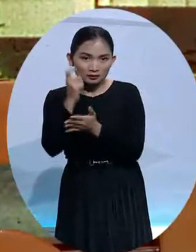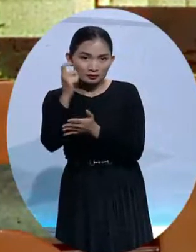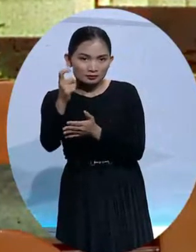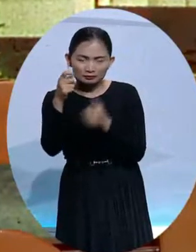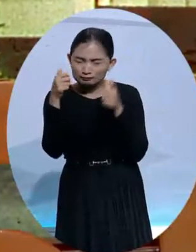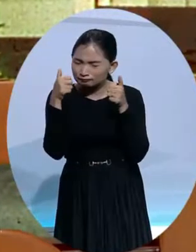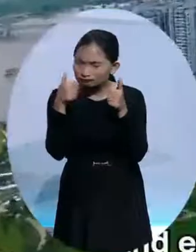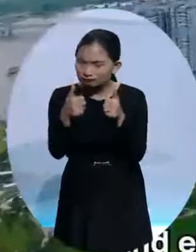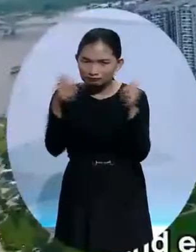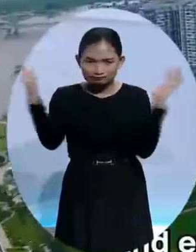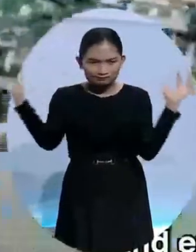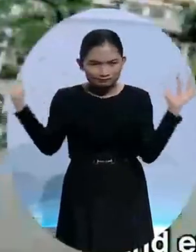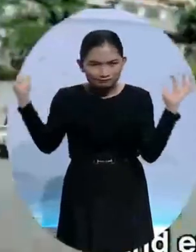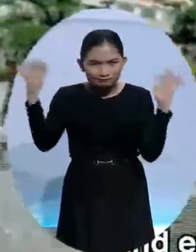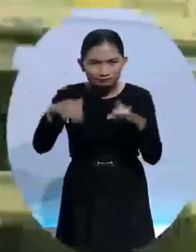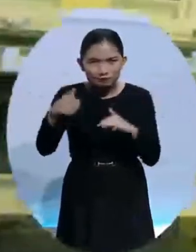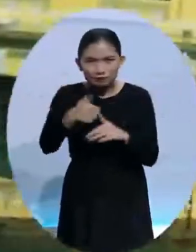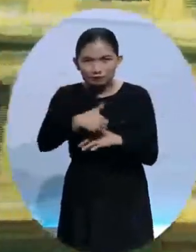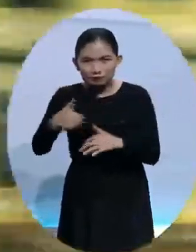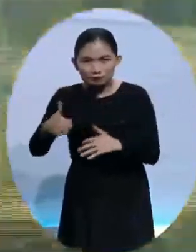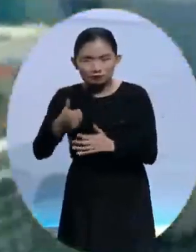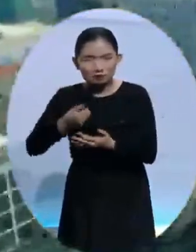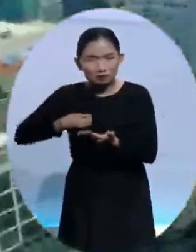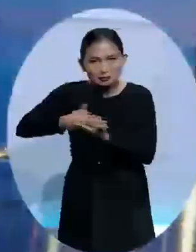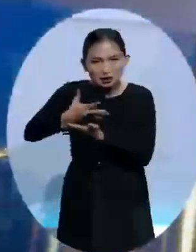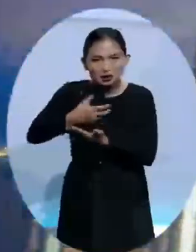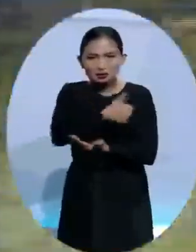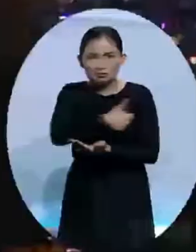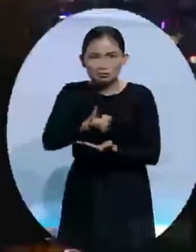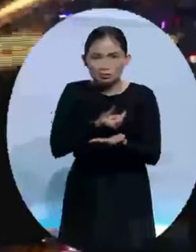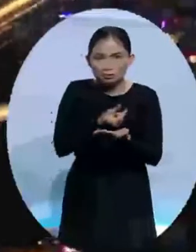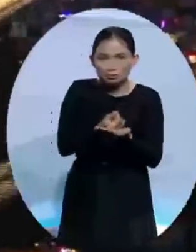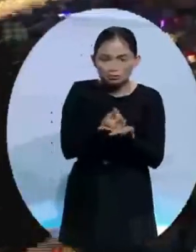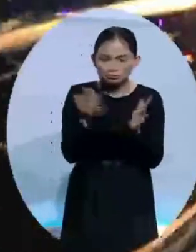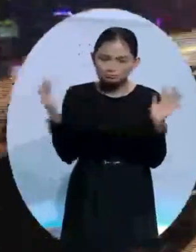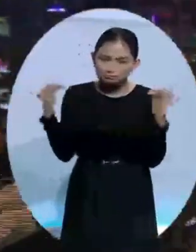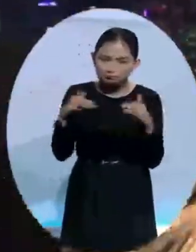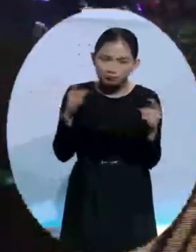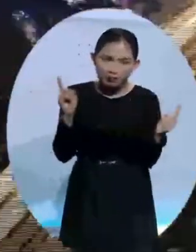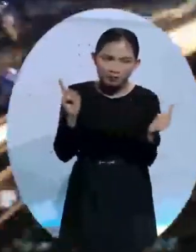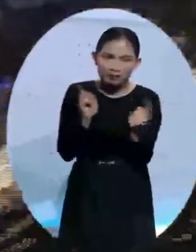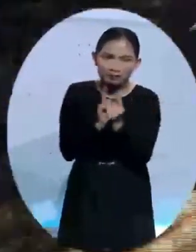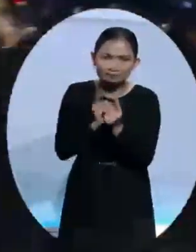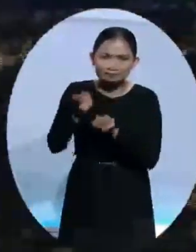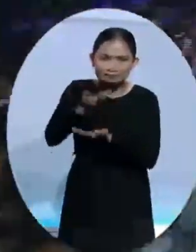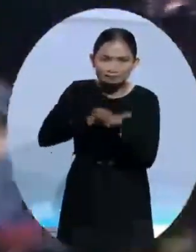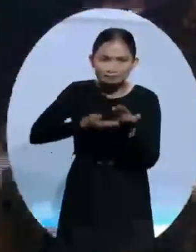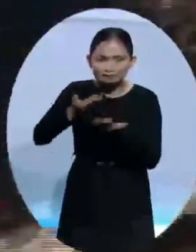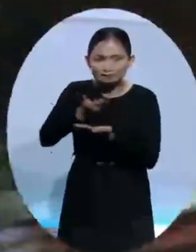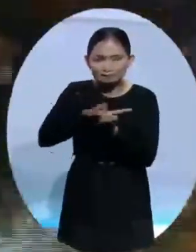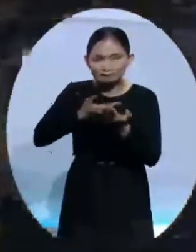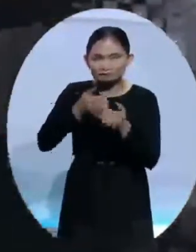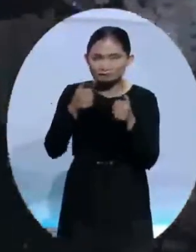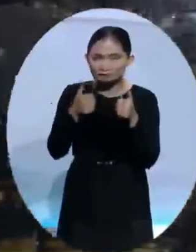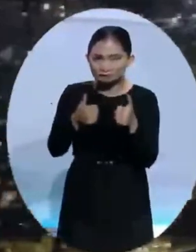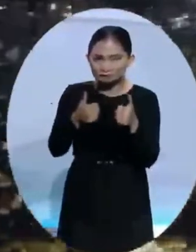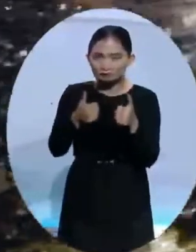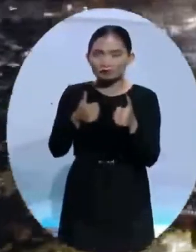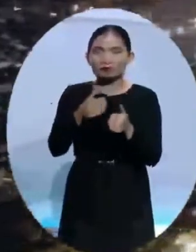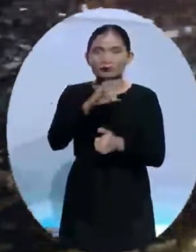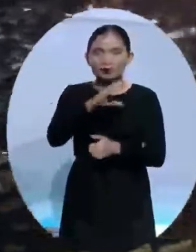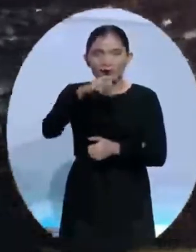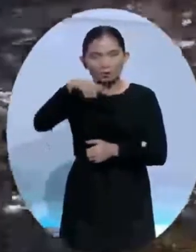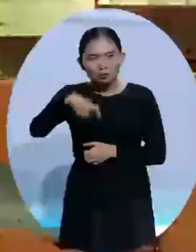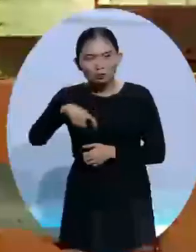nghiệp lữ hành của Thành phố Hồ Chí Minh và cả nước, tăng cường truyền thông quảng bá trên các kênh truyền thông quốc tế, các cơ quan lãnh sự, các cơ quan ngoại